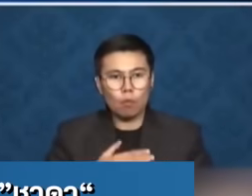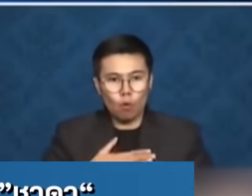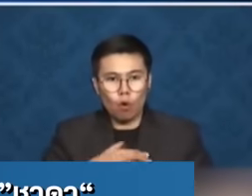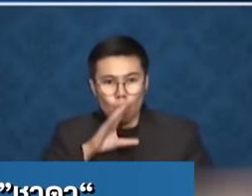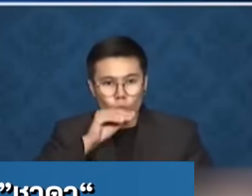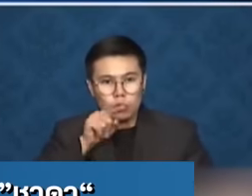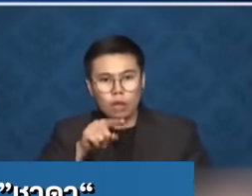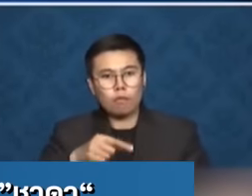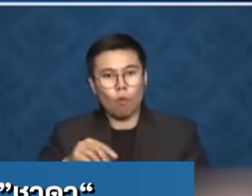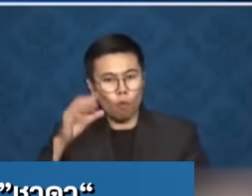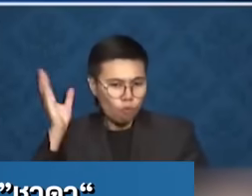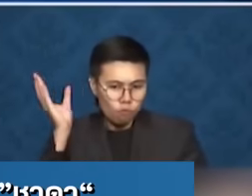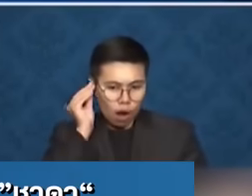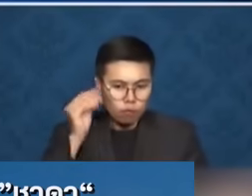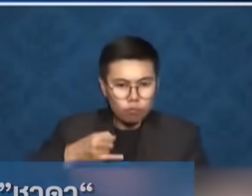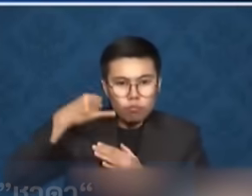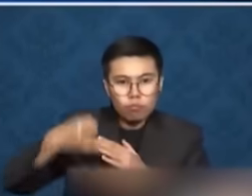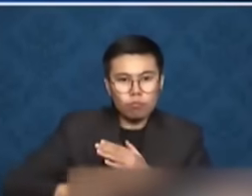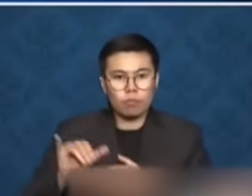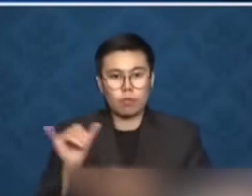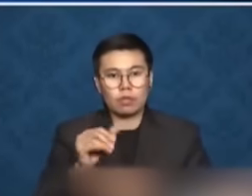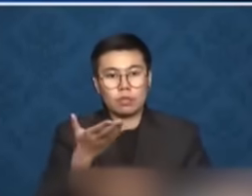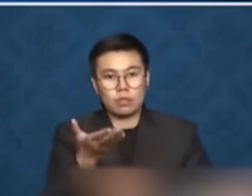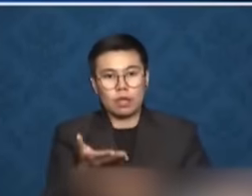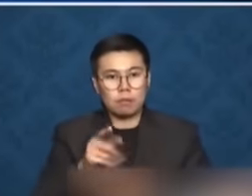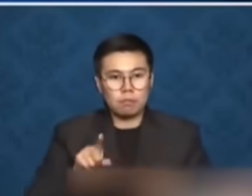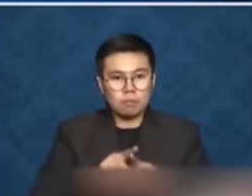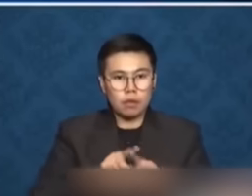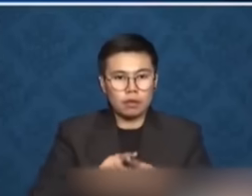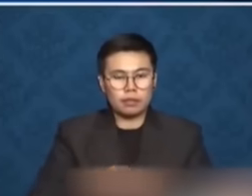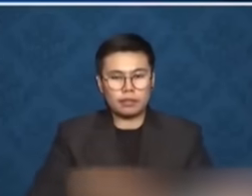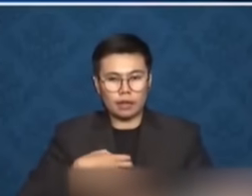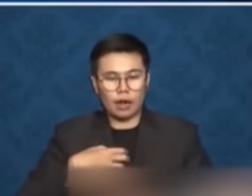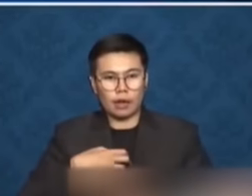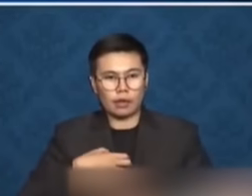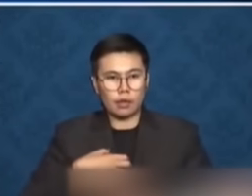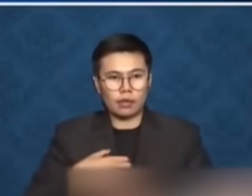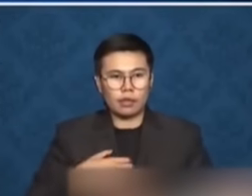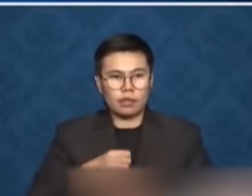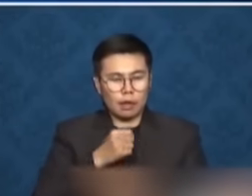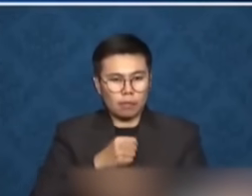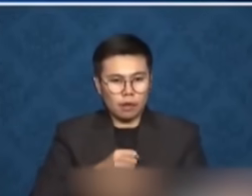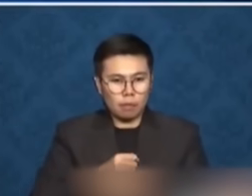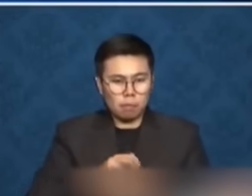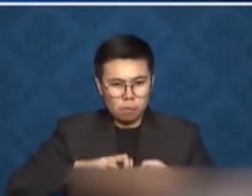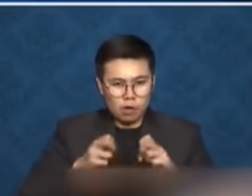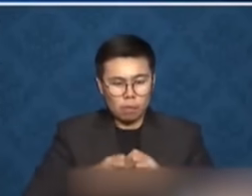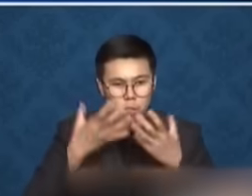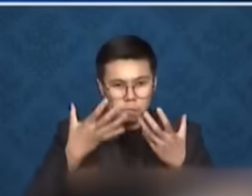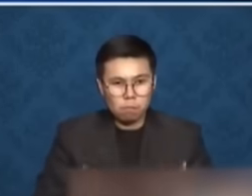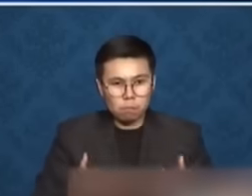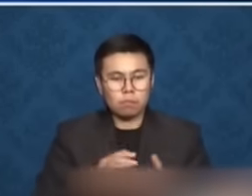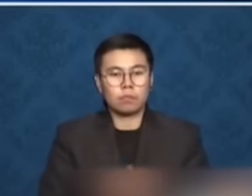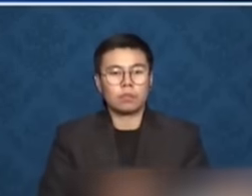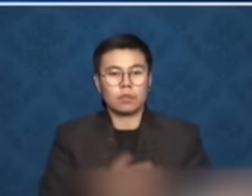ส.บัญชีรายชื่อพรรคก้าวไกลลุกขึ้นอภิปรายยติด่วนเพื่อขอให้รัฐบาลทบทวนมาตรการถวายความปลอดภัยของขบวนเสด็จต